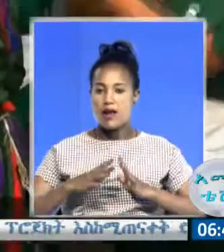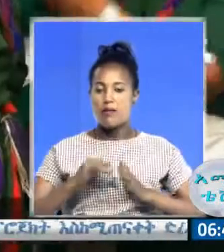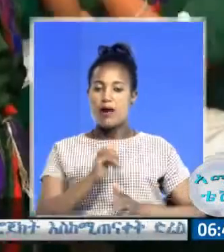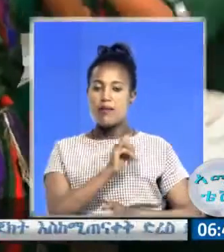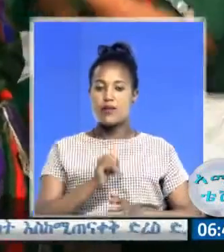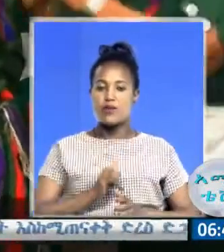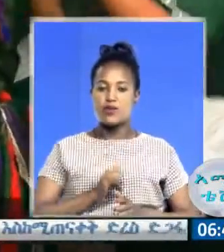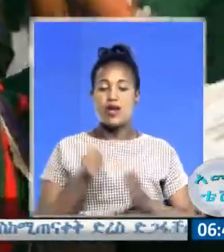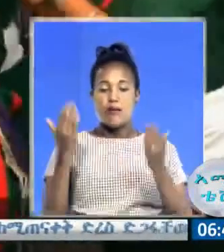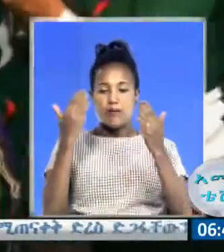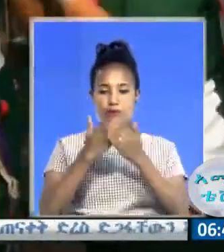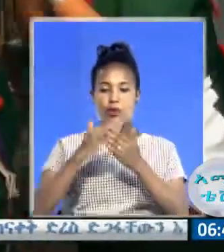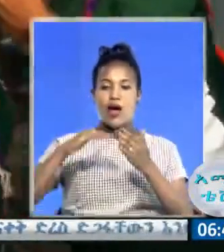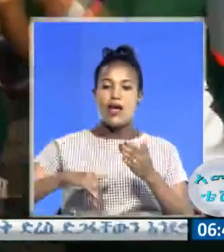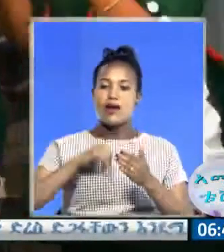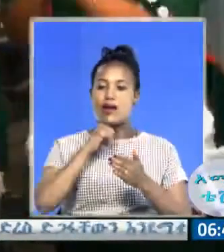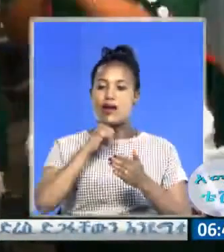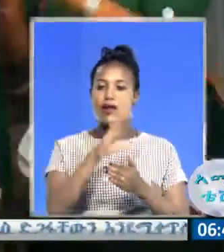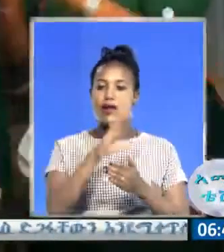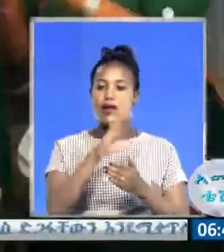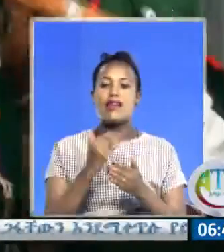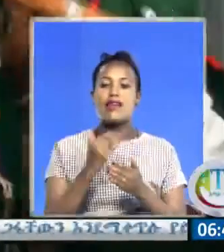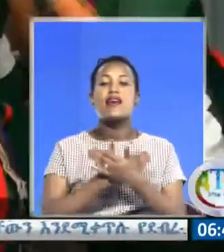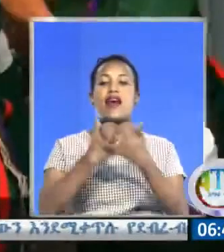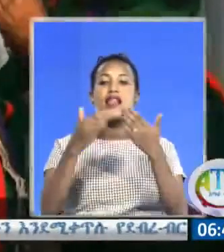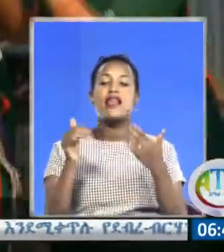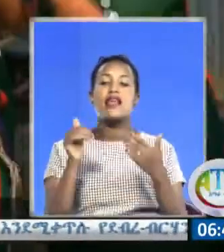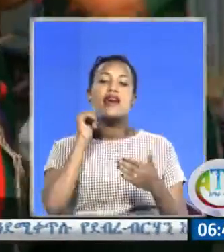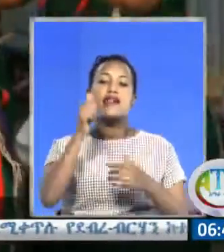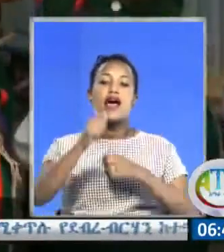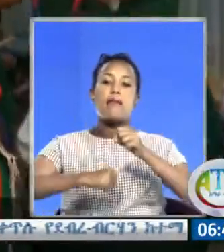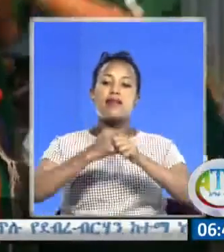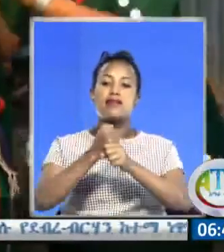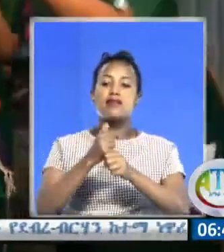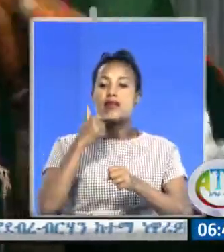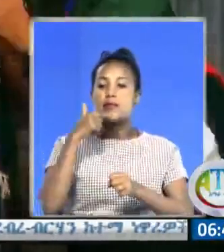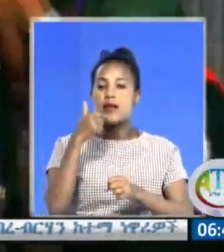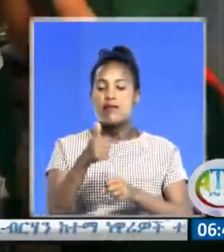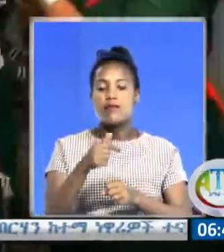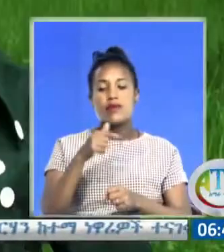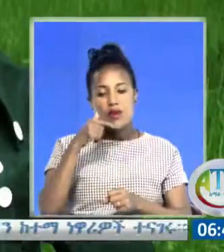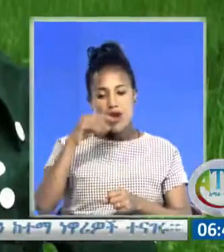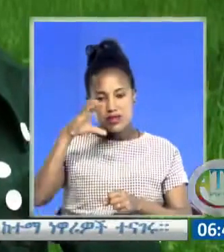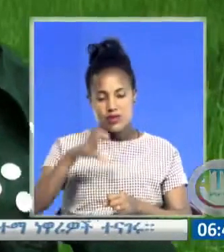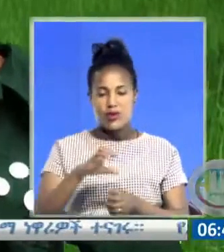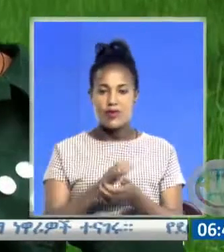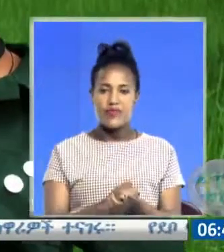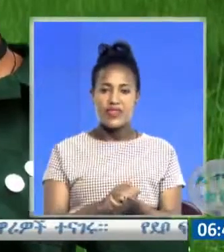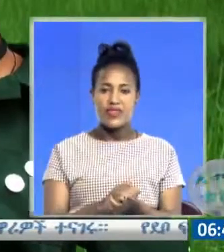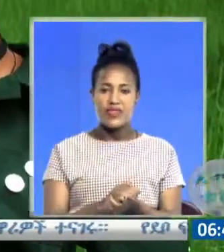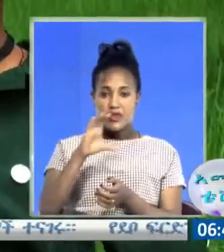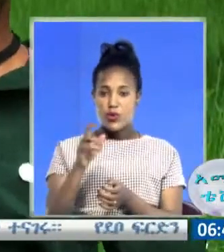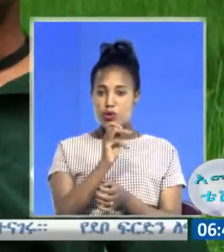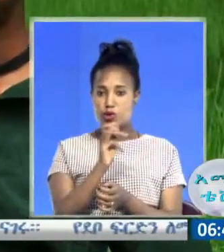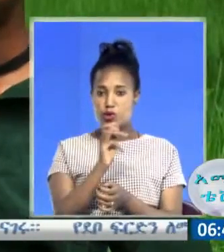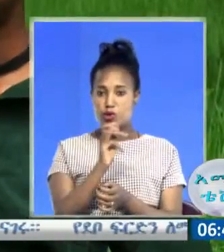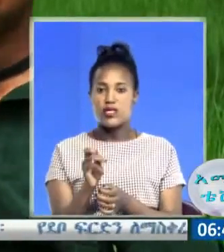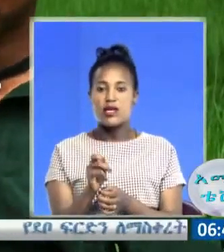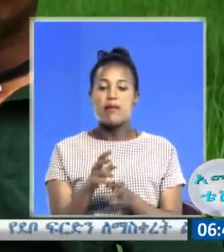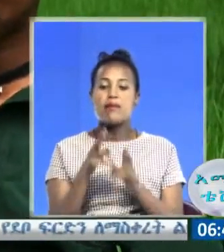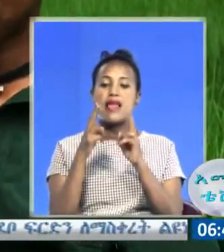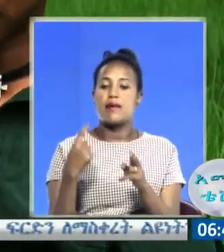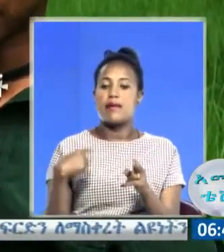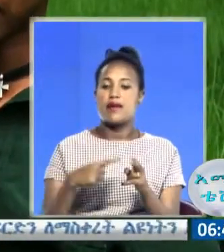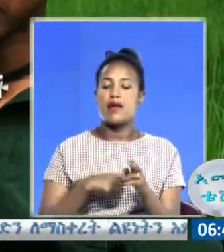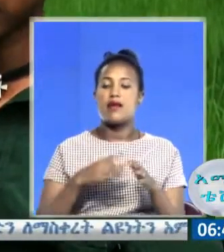ባለቤቶች መሽቶ አይቀርምና ይነጋል የከርሞ ሰው ይበልን እንዲሉ አስገድዷቸዋል። ግዴታ ስለሆነ ነው እንጂ ያው